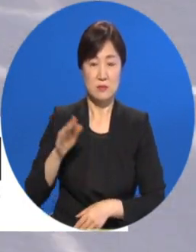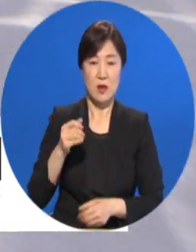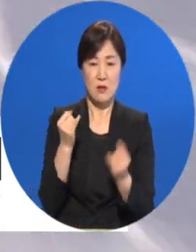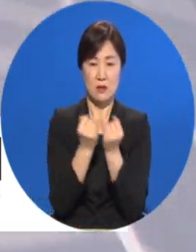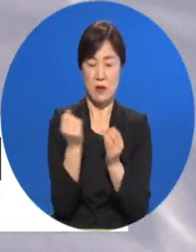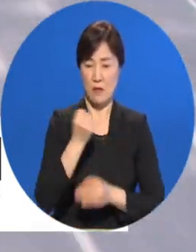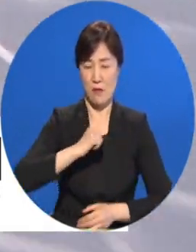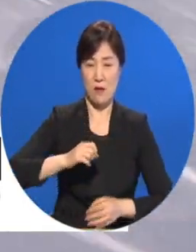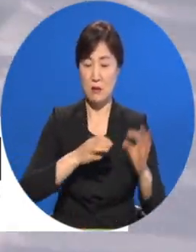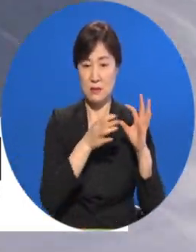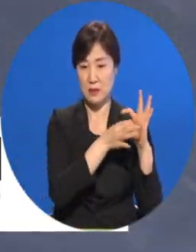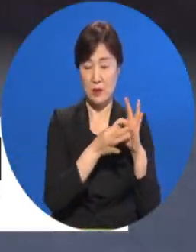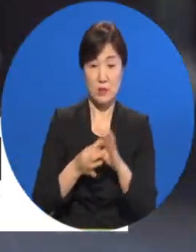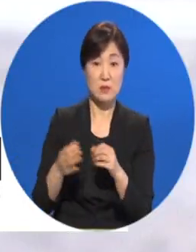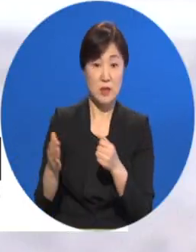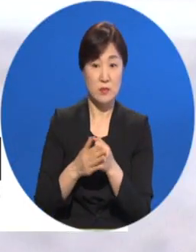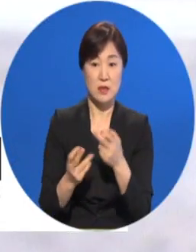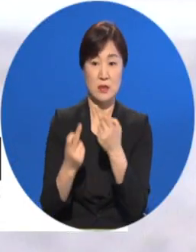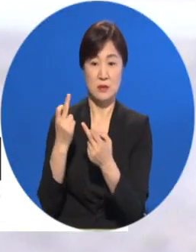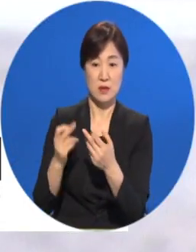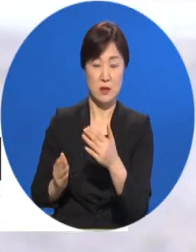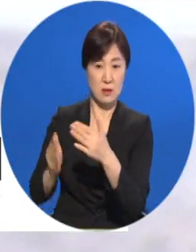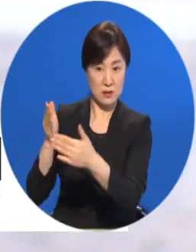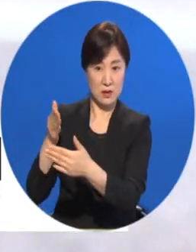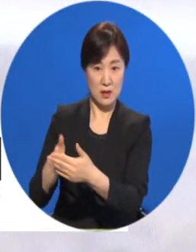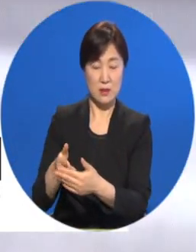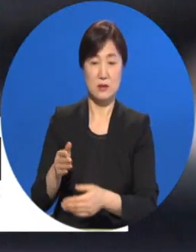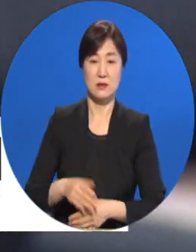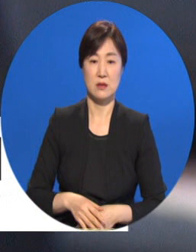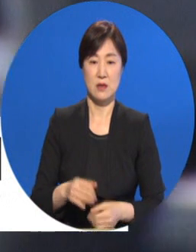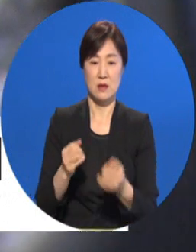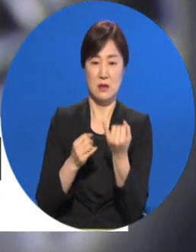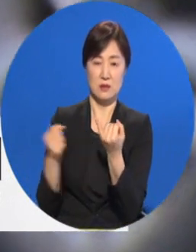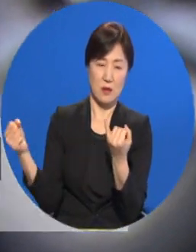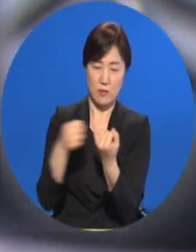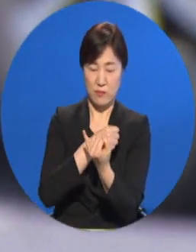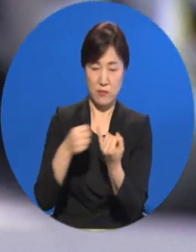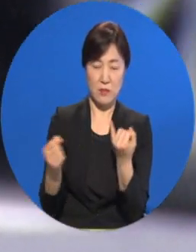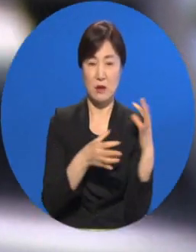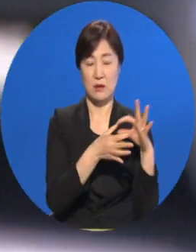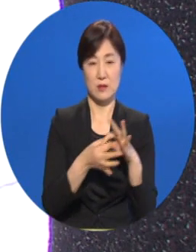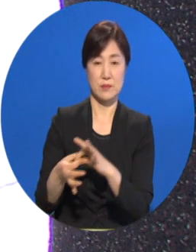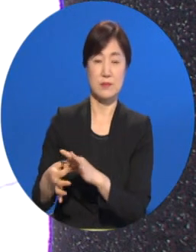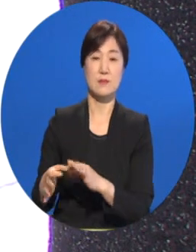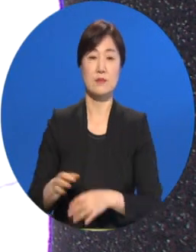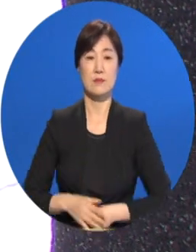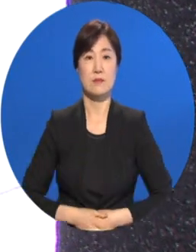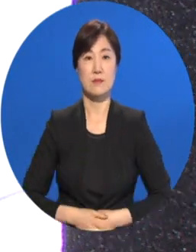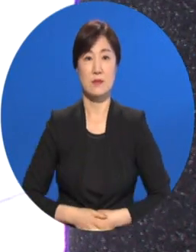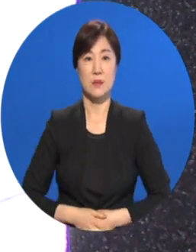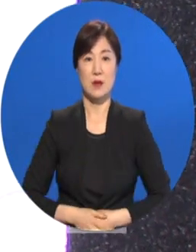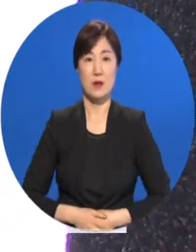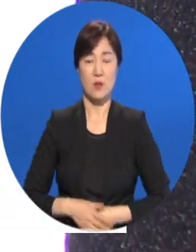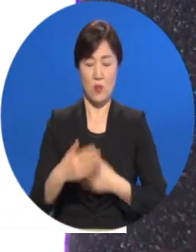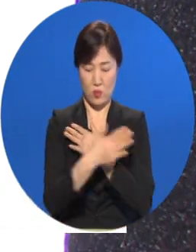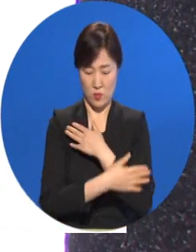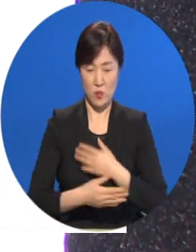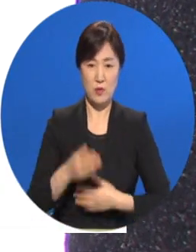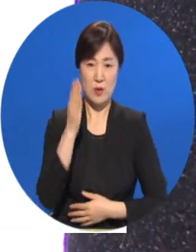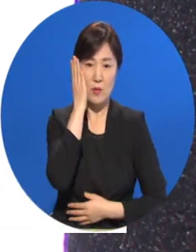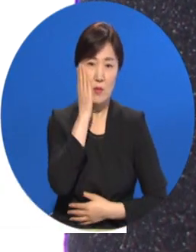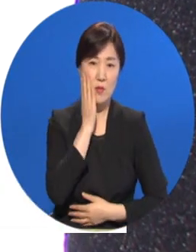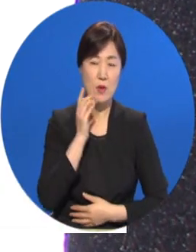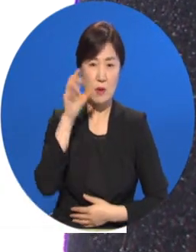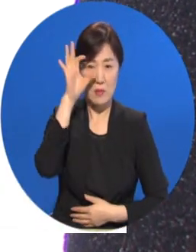저항이 이어지자 주변 야산 쪽으로 차를 돌렸고 이곳에서 여성을 또다시 폭행했습니다. 몸은 다 멍들어 있고 일단